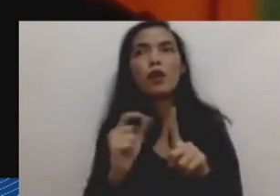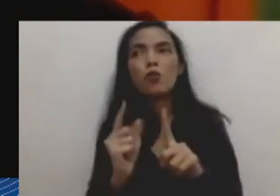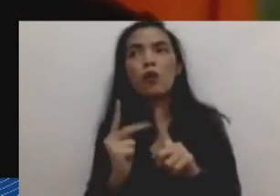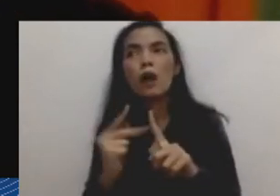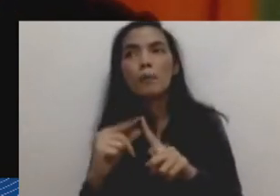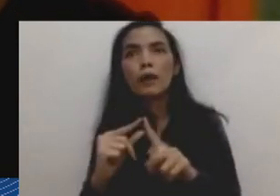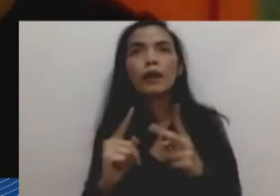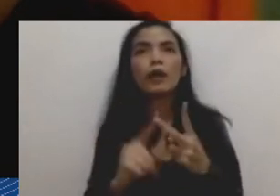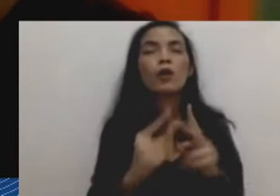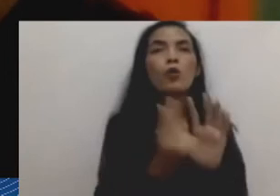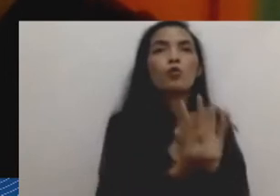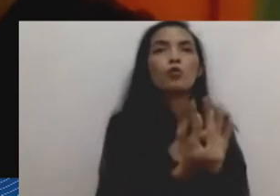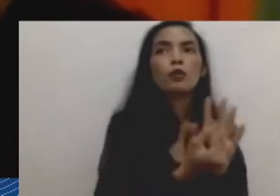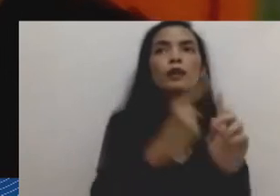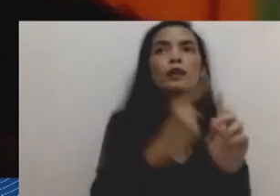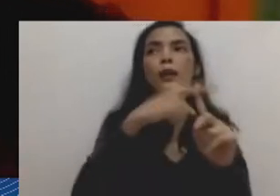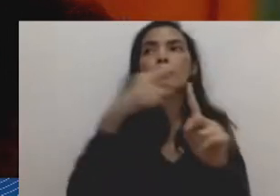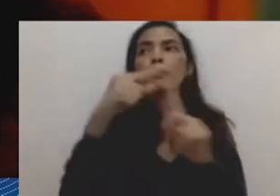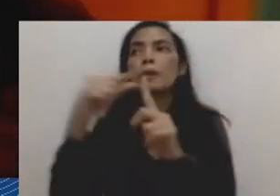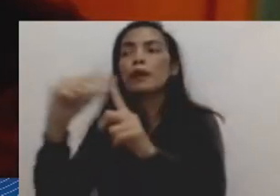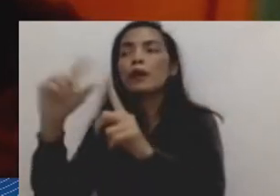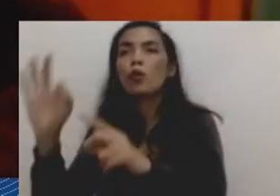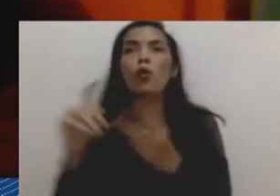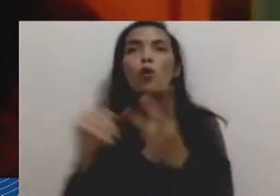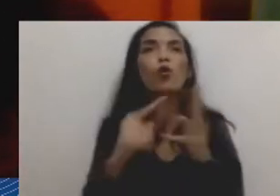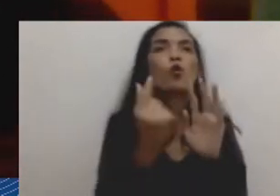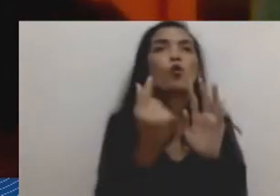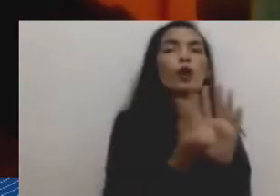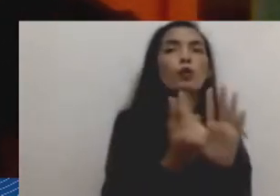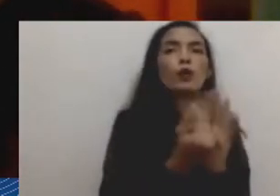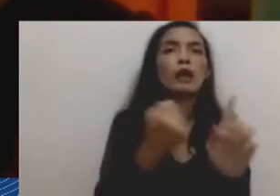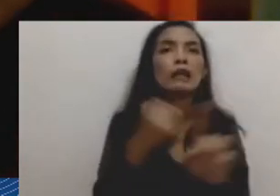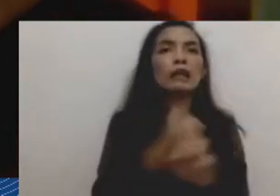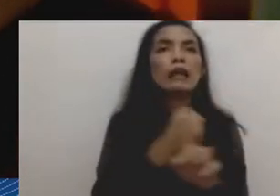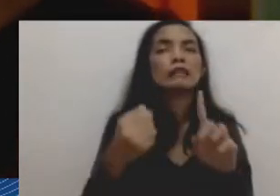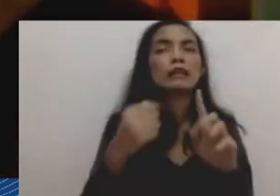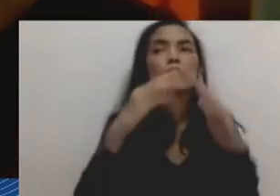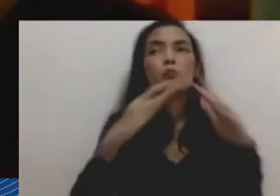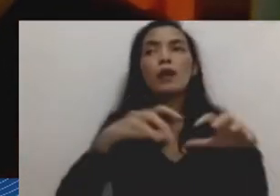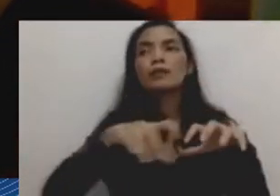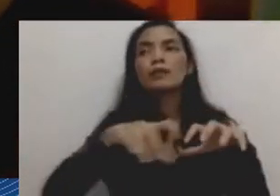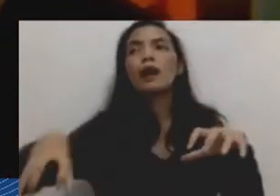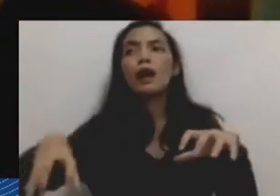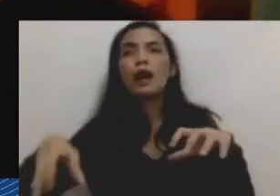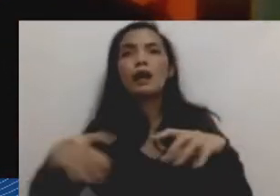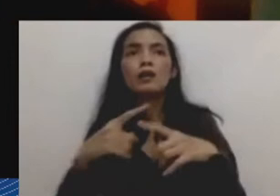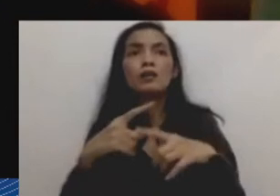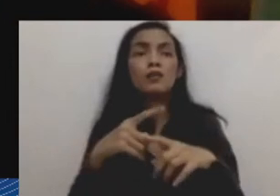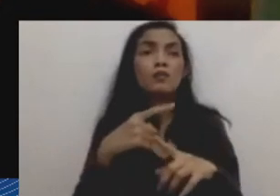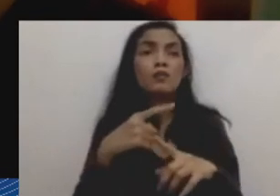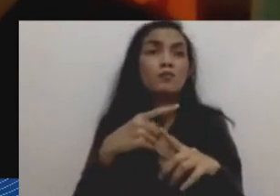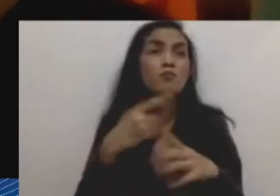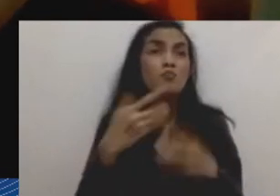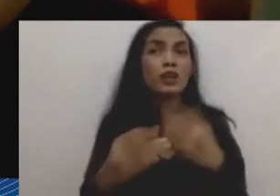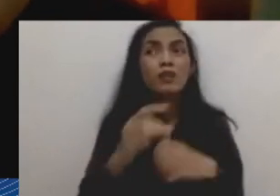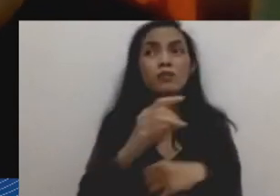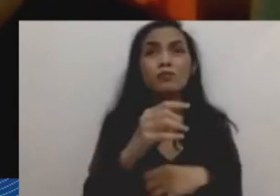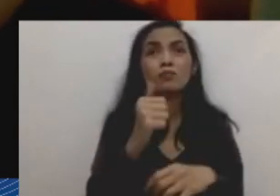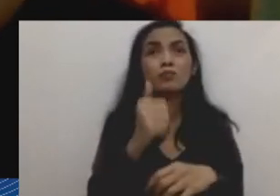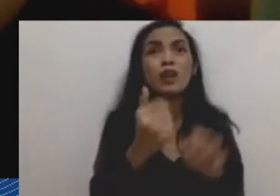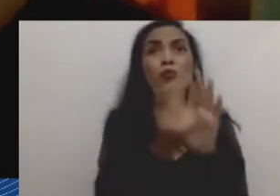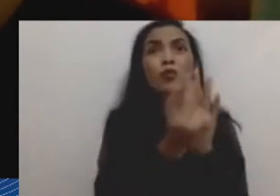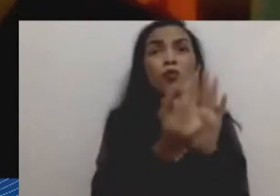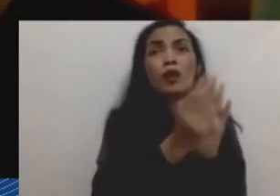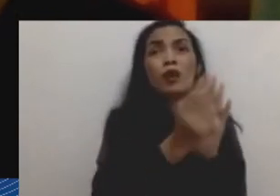ada undang-undang kekerasan dalam rumah tangga gitu ya, tapi dan mungkin lain-lain gitu ya yang bisa digunakan sebagai